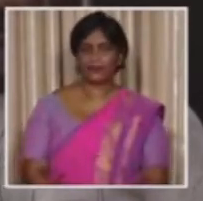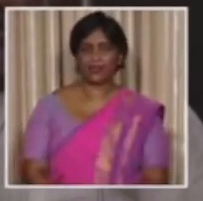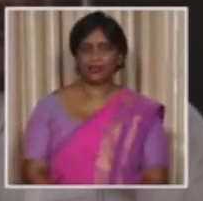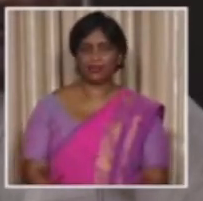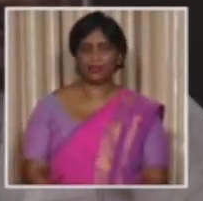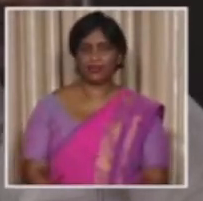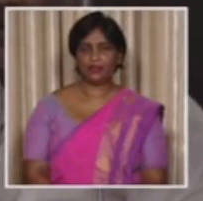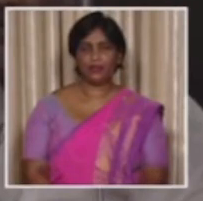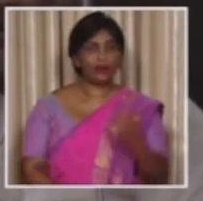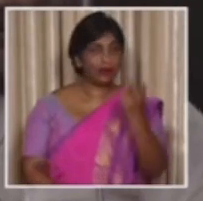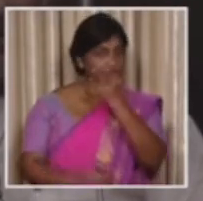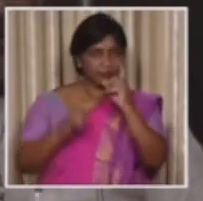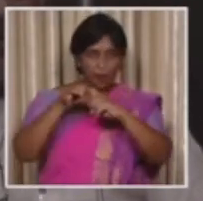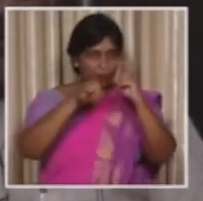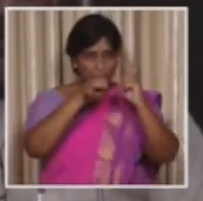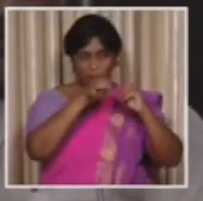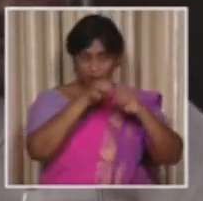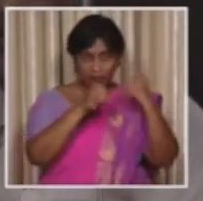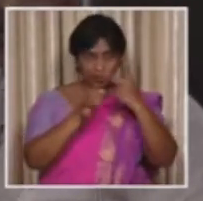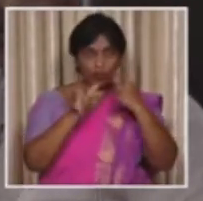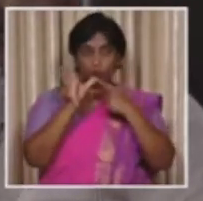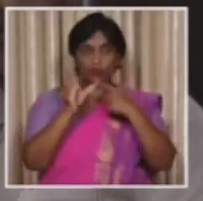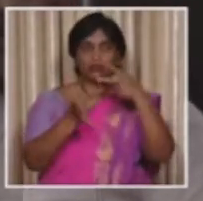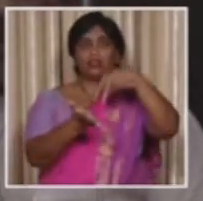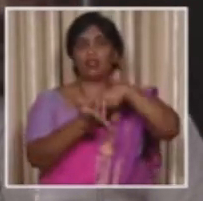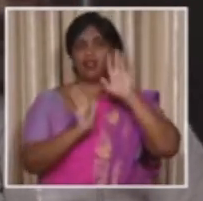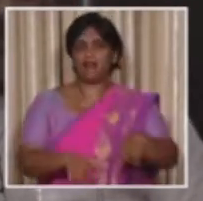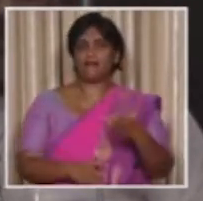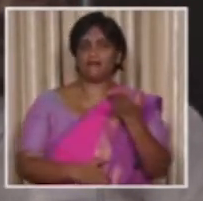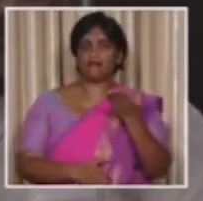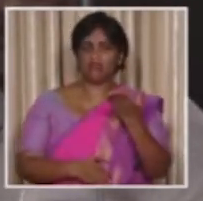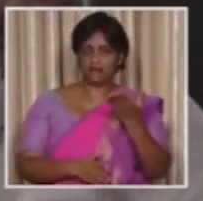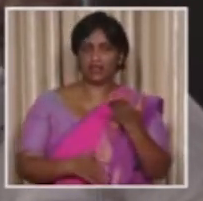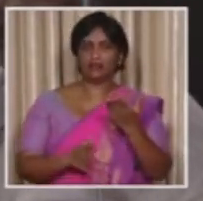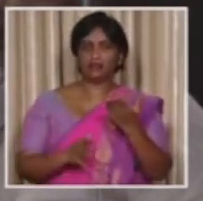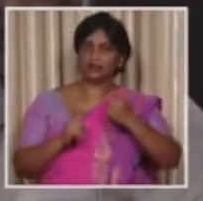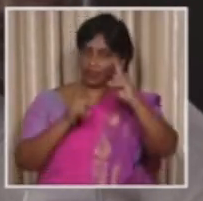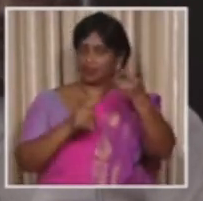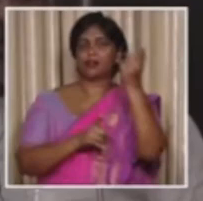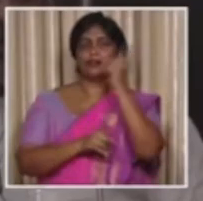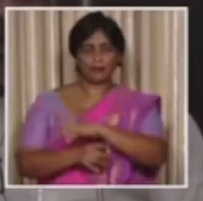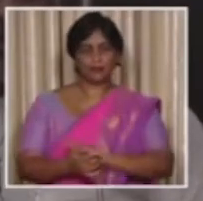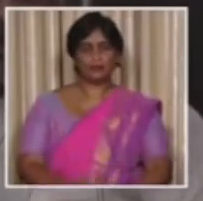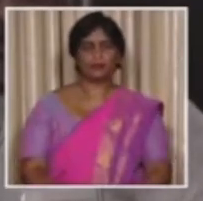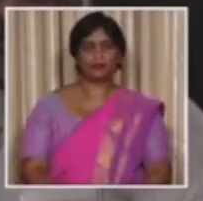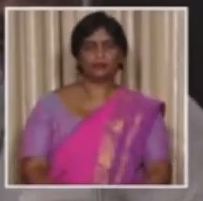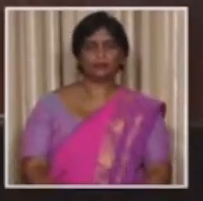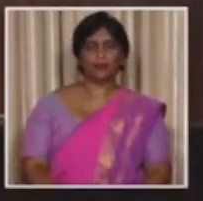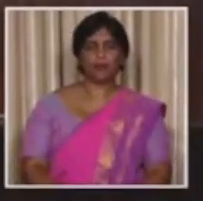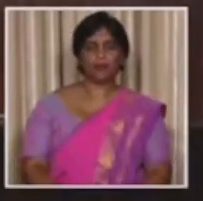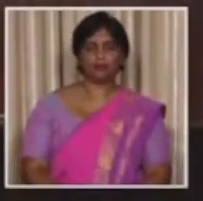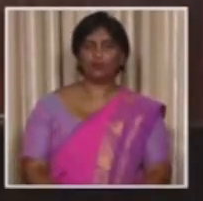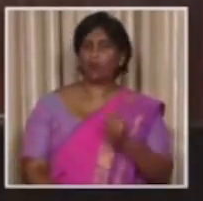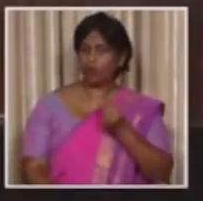නෑනේ ඉතින් මේ දෙකට උත්තර දීලා නැහැ. එතුමේ නැගිටලා ඉන්නවා තාම. ඒකට පස්සේ ඔකට දෙන්නම්. ඉතින් මම උත්තරේ දෙන්න ඔබතුමා උත්තර